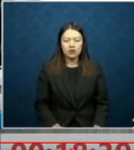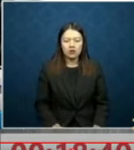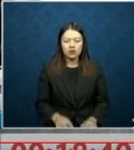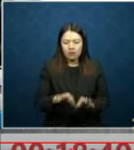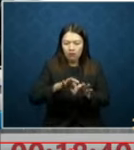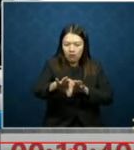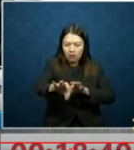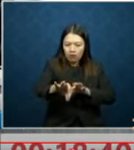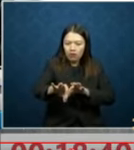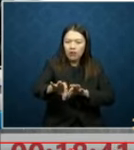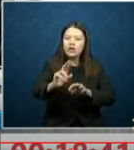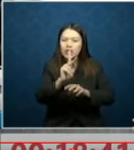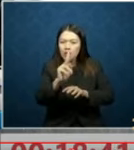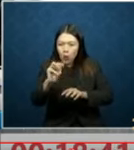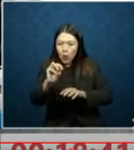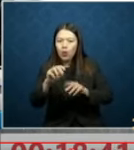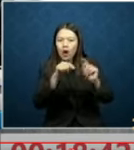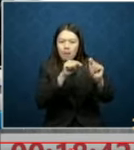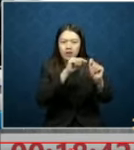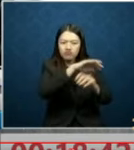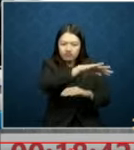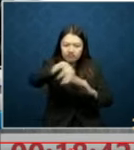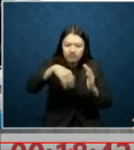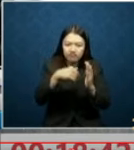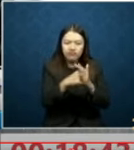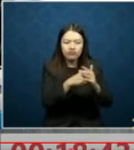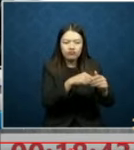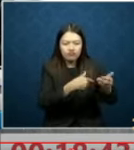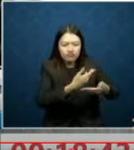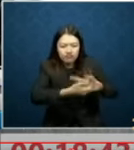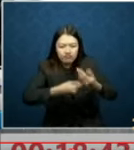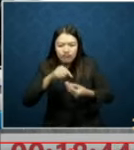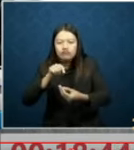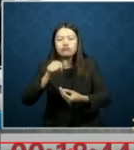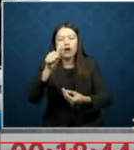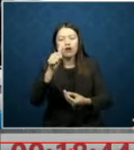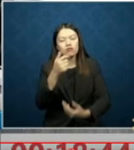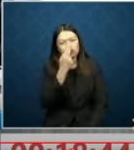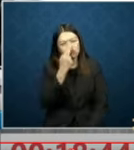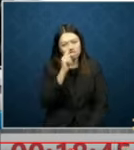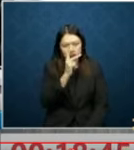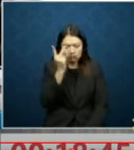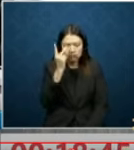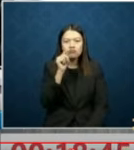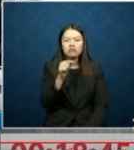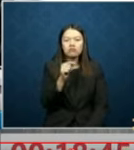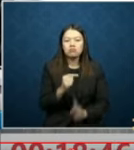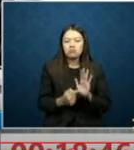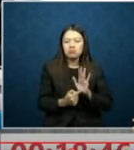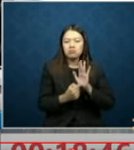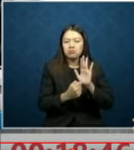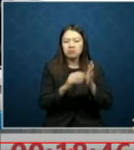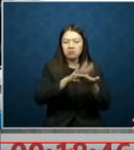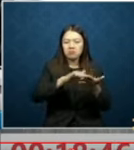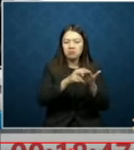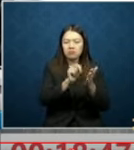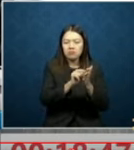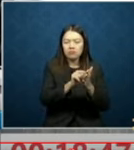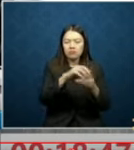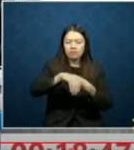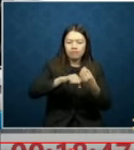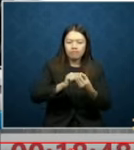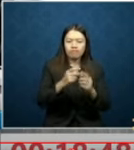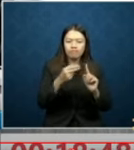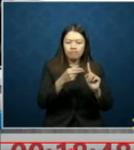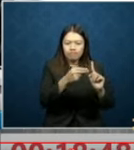ลเมตรให้เป็นครอบคลุมทั้งอำเภอประเด็นที่สังเกตการเสนอนโยบายเกี่ยวกับการกระตุ้นเศรษฐกิจ 10,000